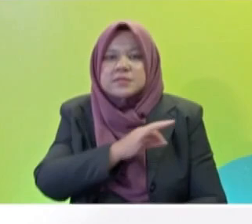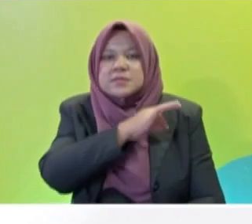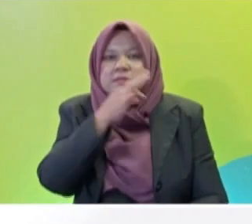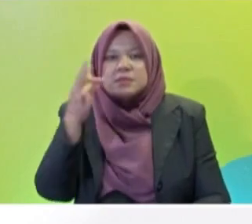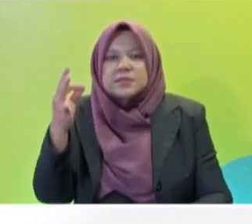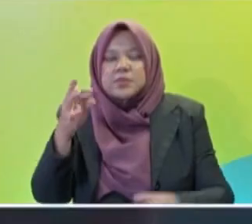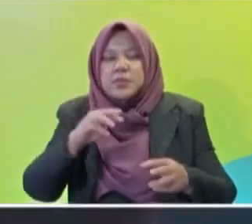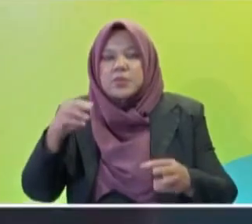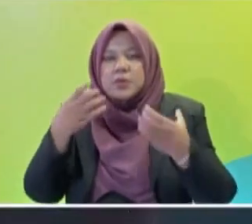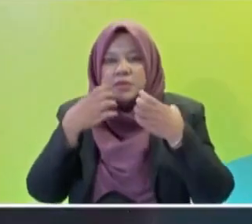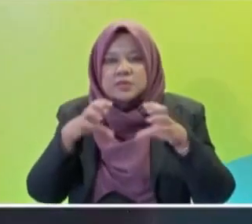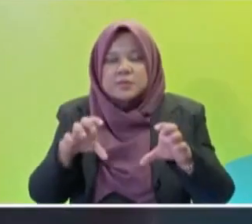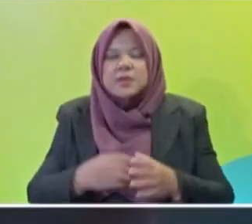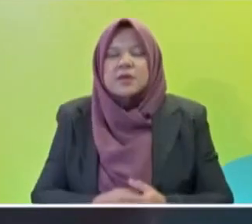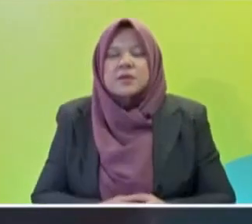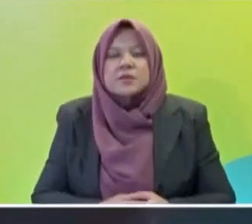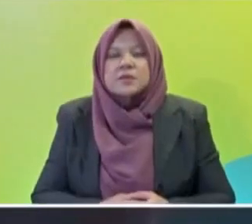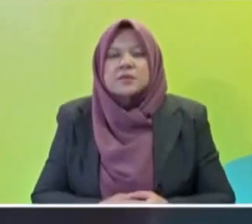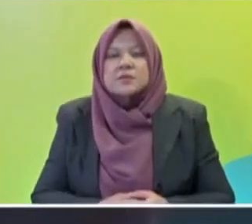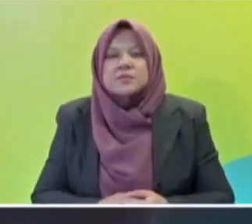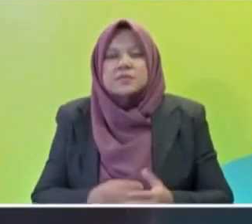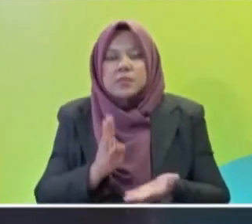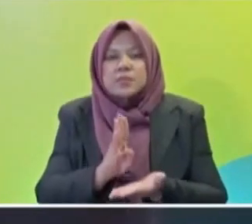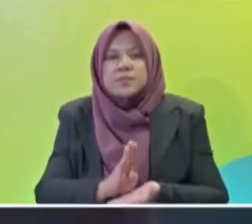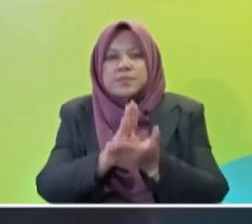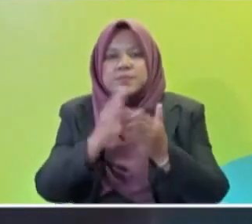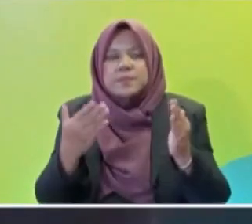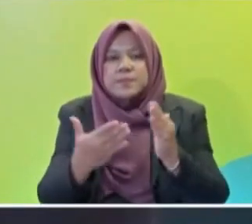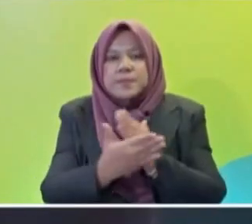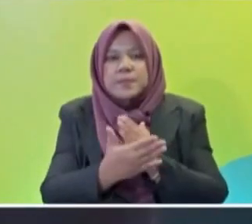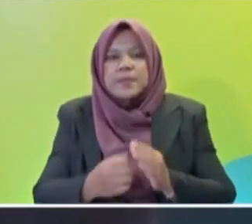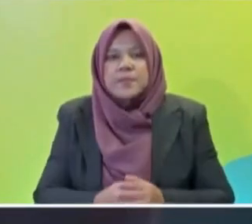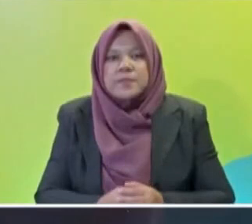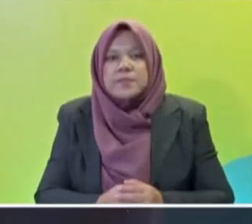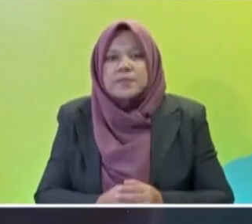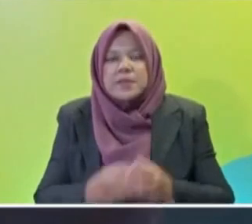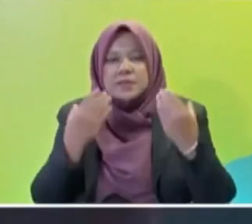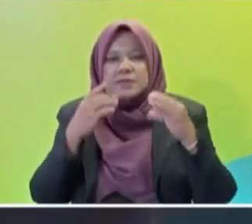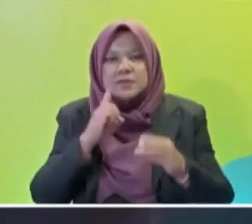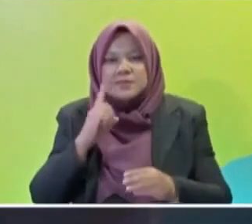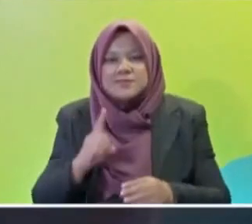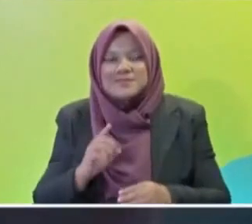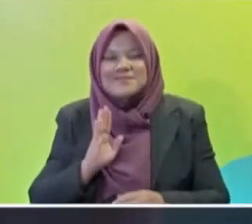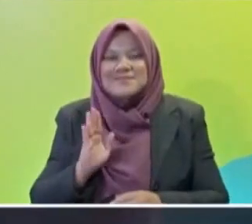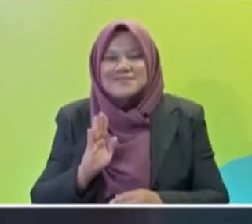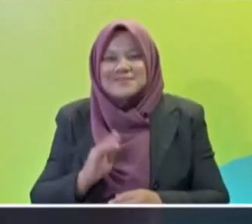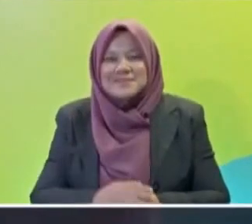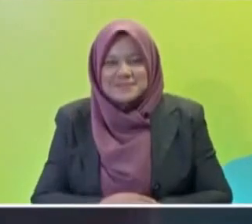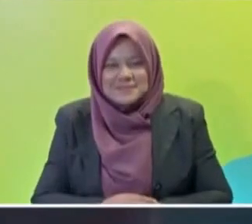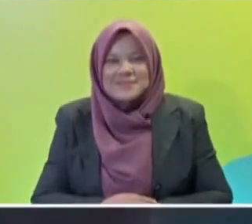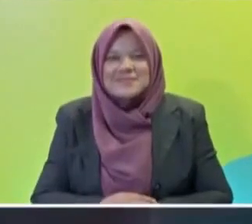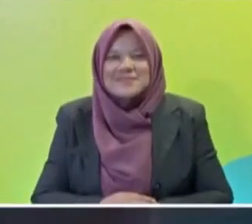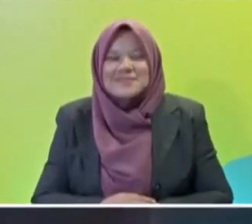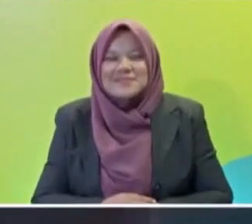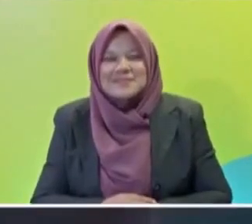hari ini dan juga kita dibantu oleh cekgu Ziana Hai Cikgu selaku juru bahasa